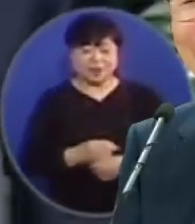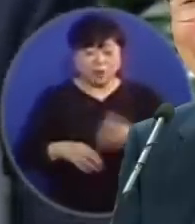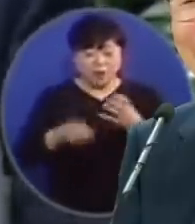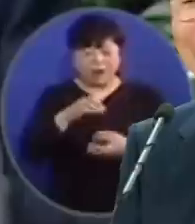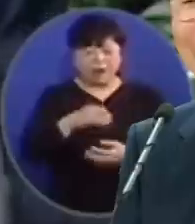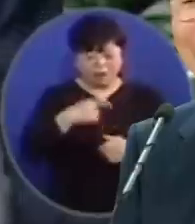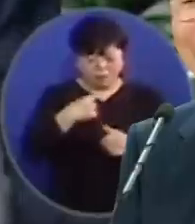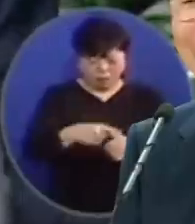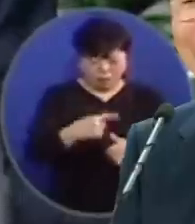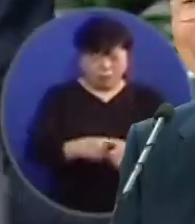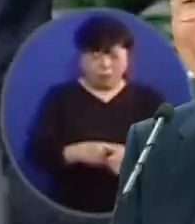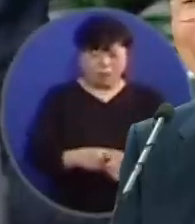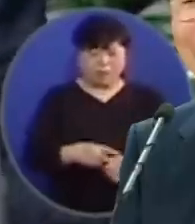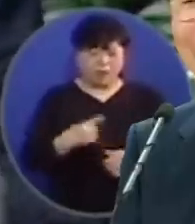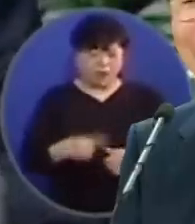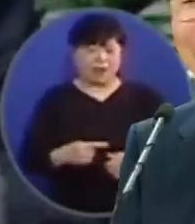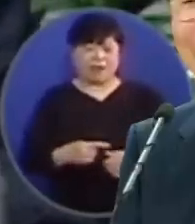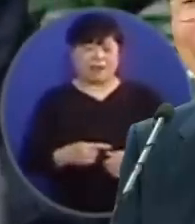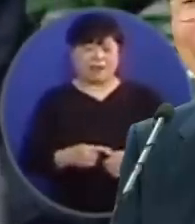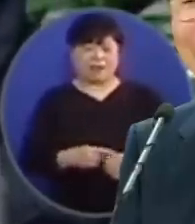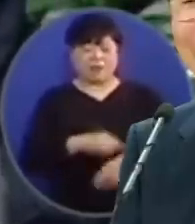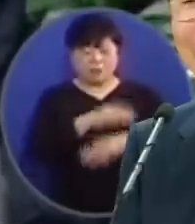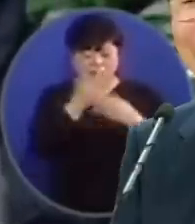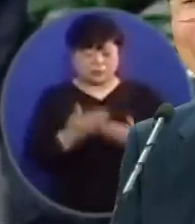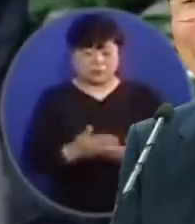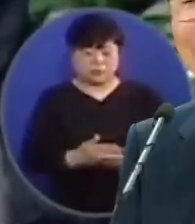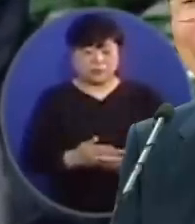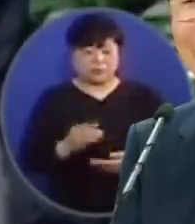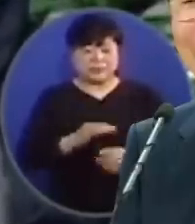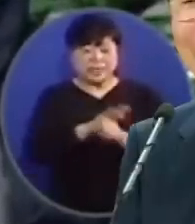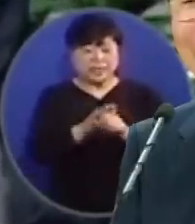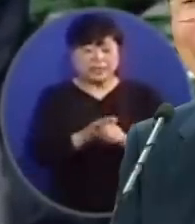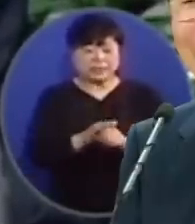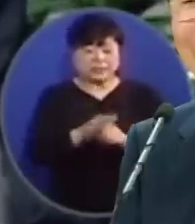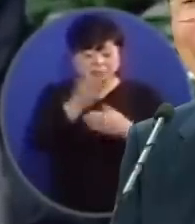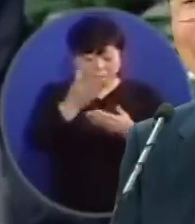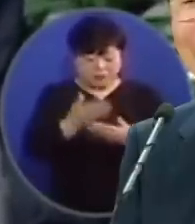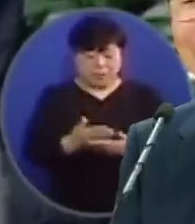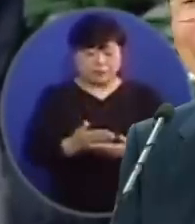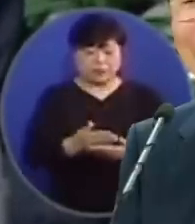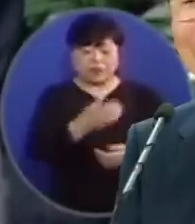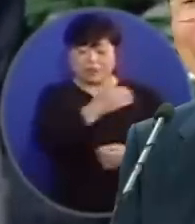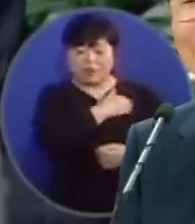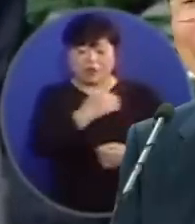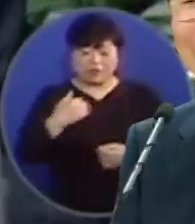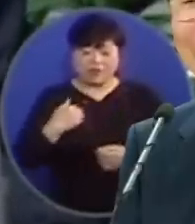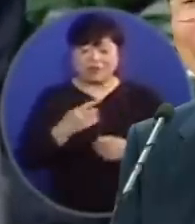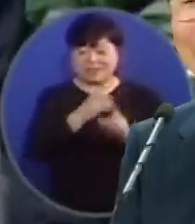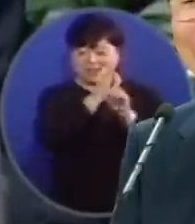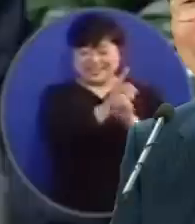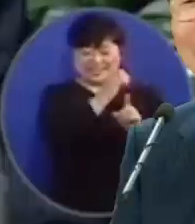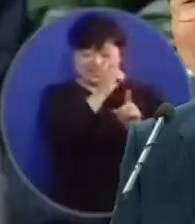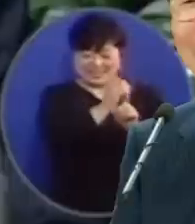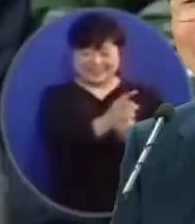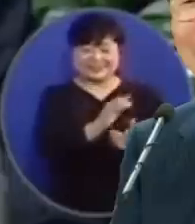적신이나 위험이나 기근이나 칼이냐 이 모든 일에 우리를 사랑하시는 이로 말미암아 우리가 능력히 이기나니라.